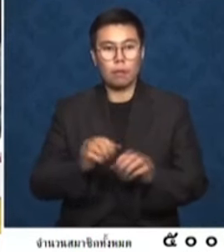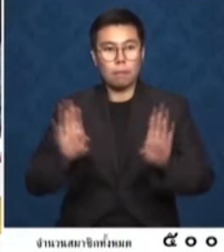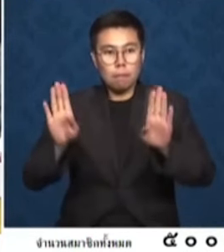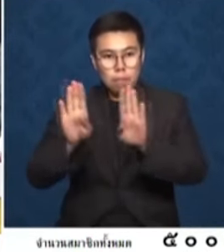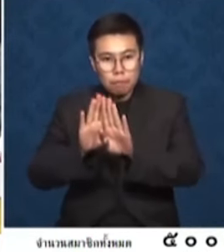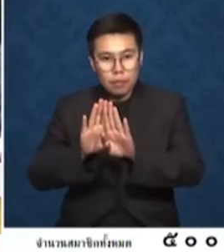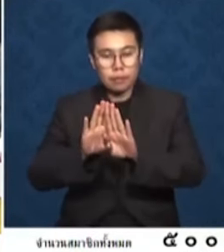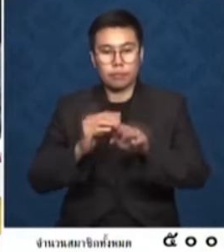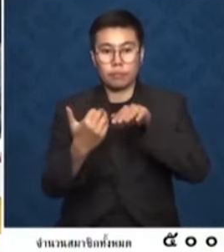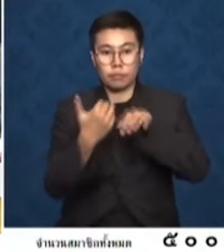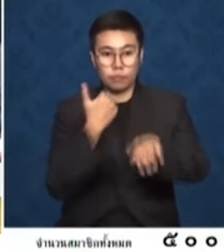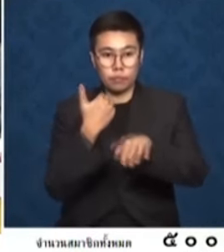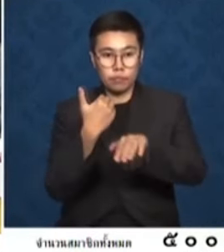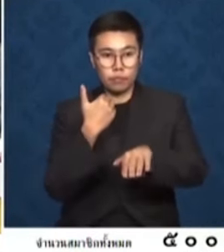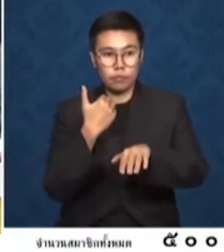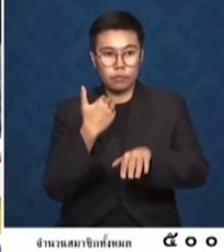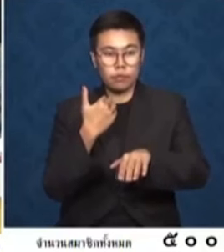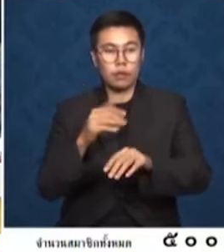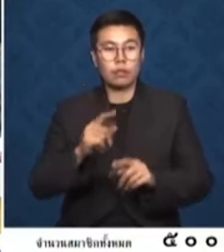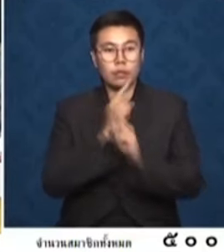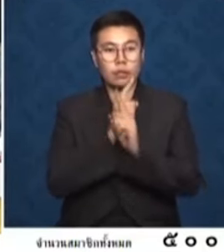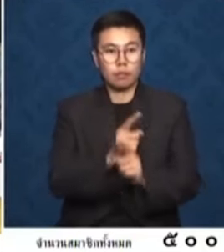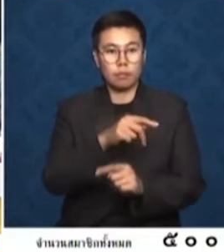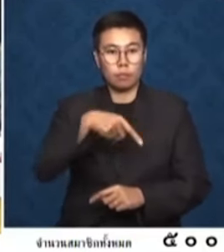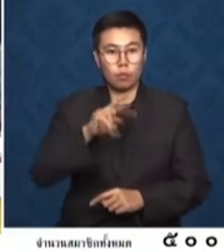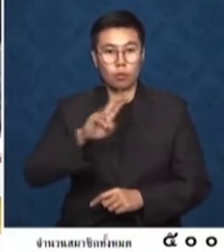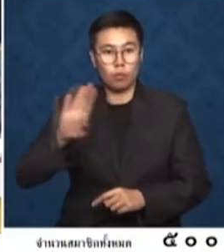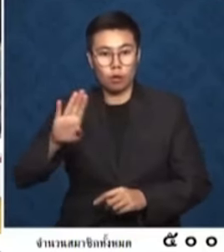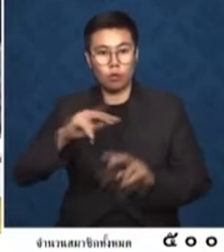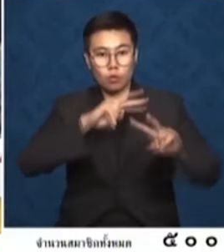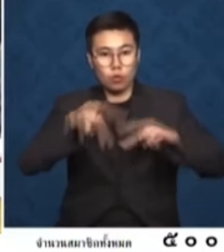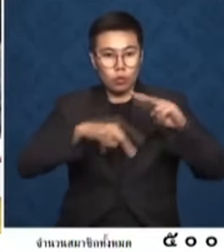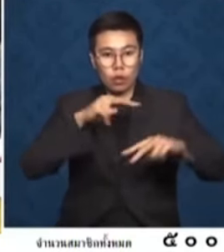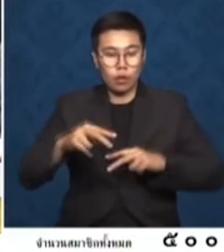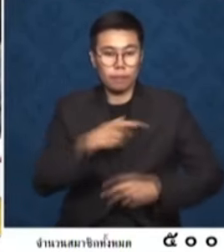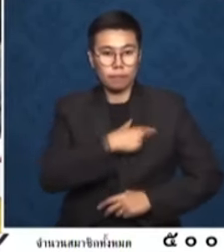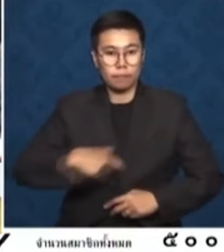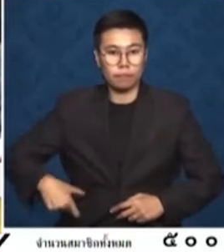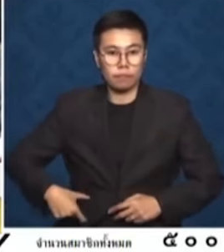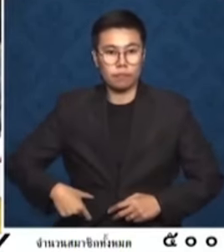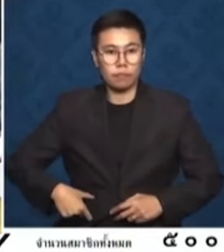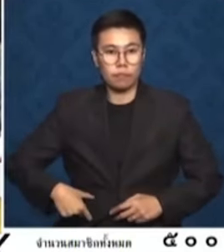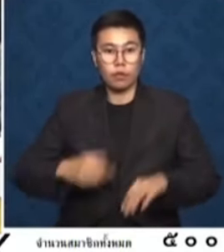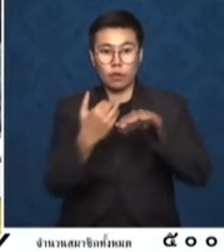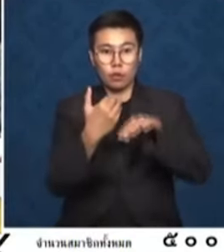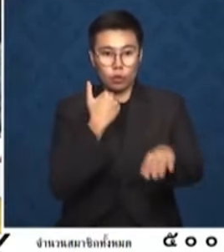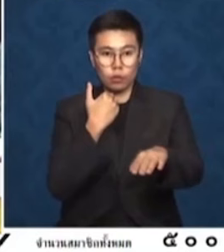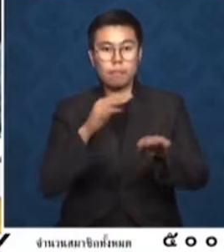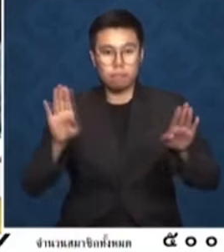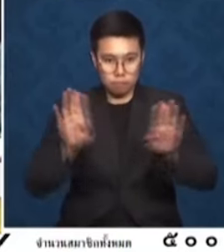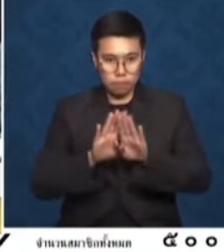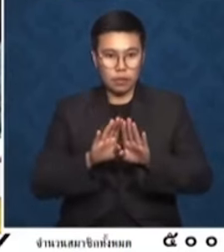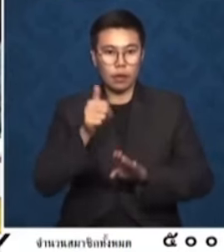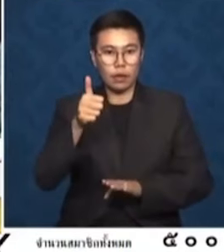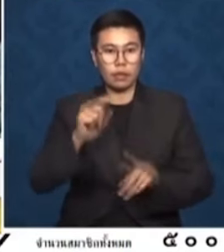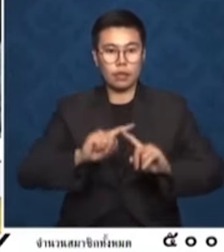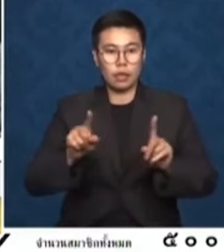ครับทั้งๆที่ความเป็นจริงเนี่ยตามพรบการอารักขาความปลอดภัยสามารถปิดถนนได้นะครับ